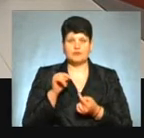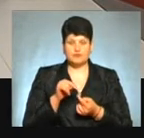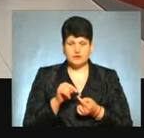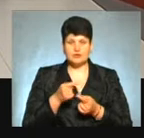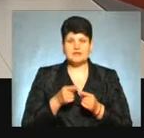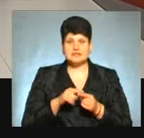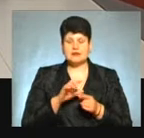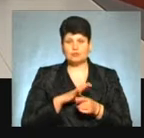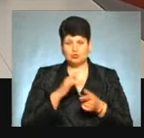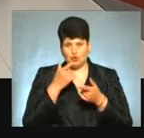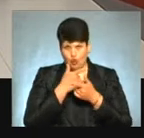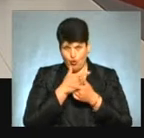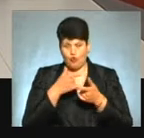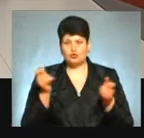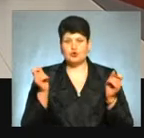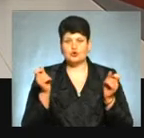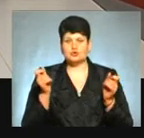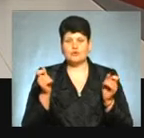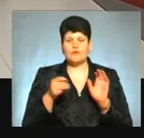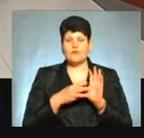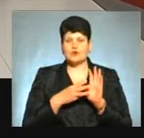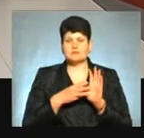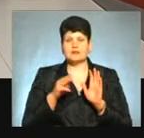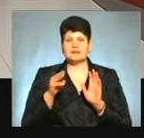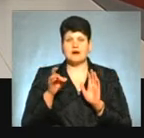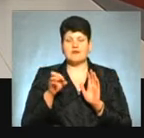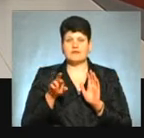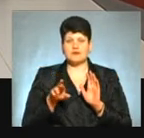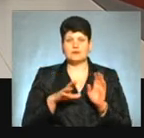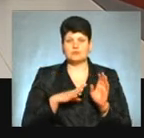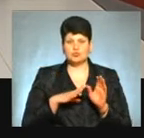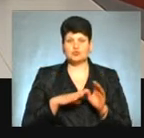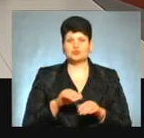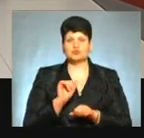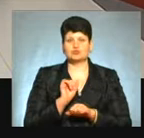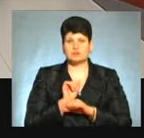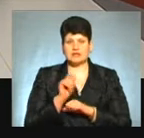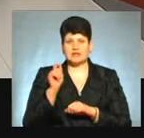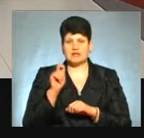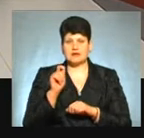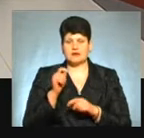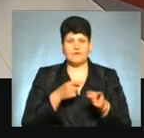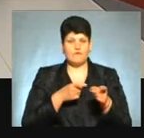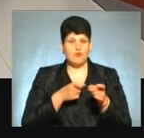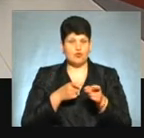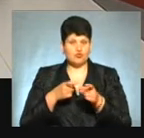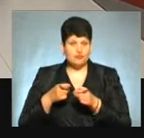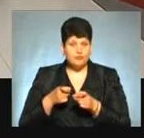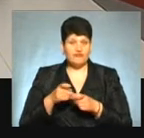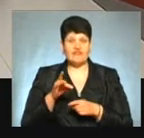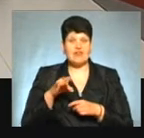це було оголошено, раз все-таки 8 травня відбулося припинення вогню, відповідно, в